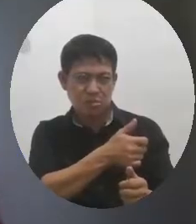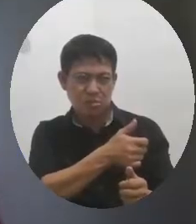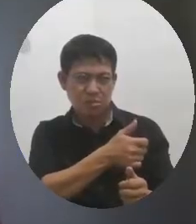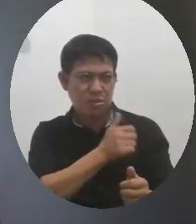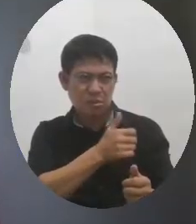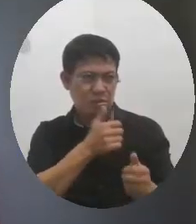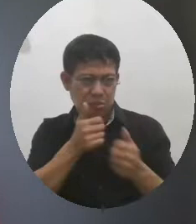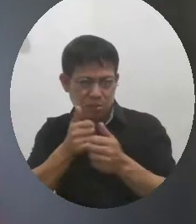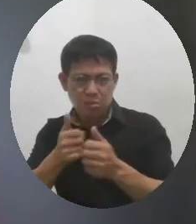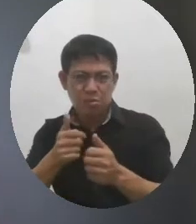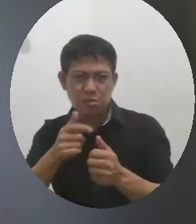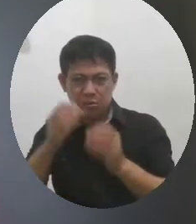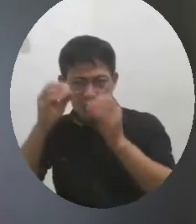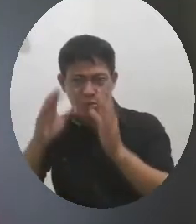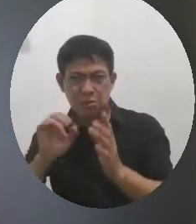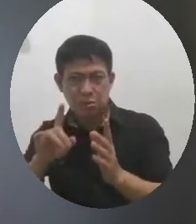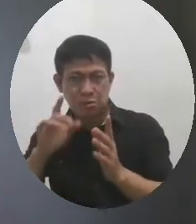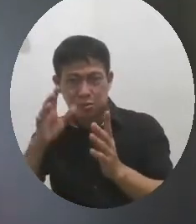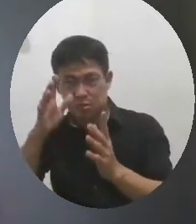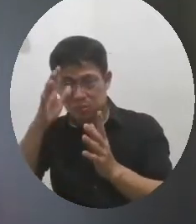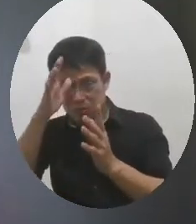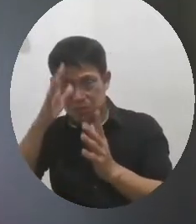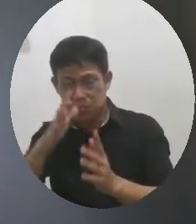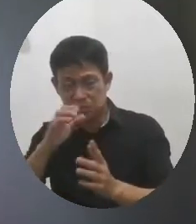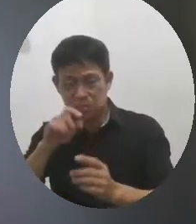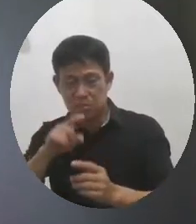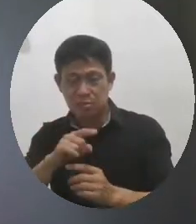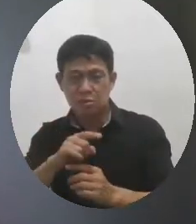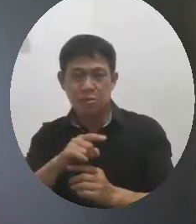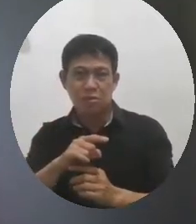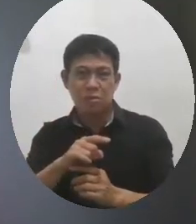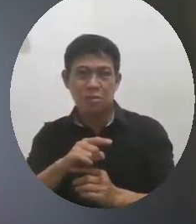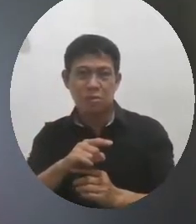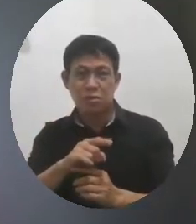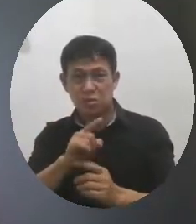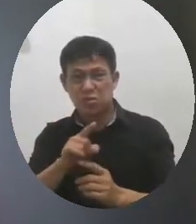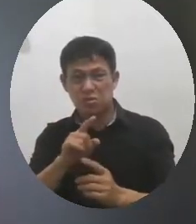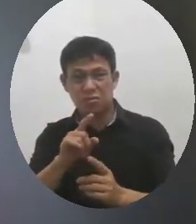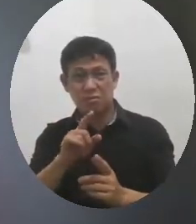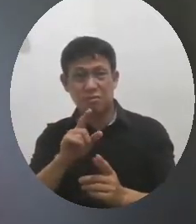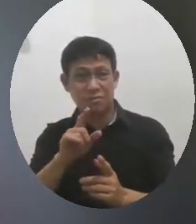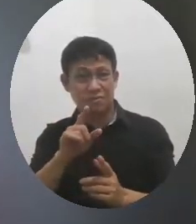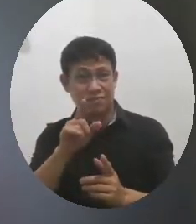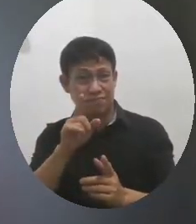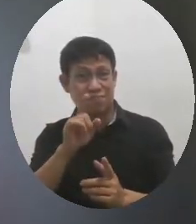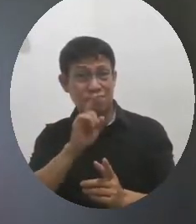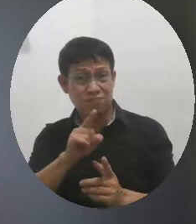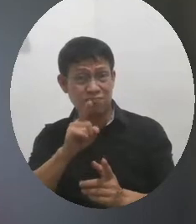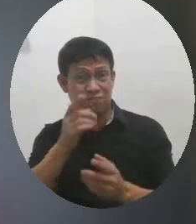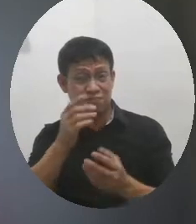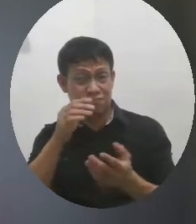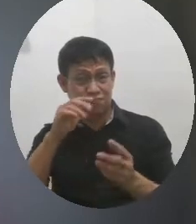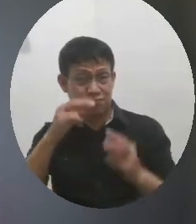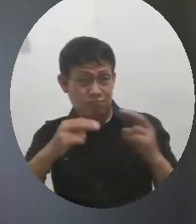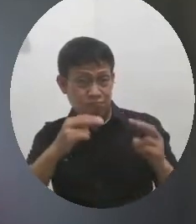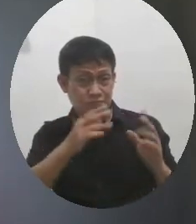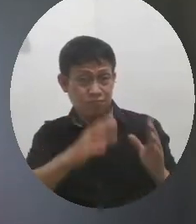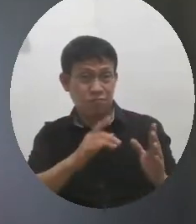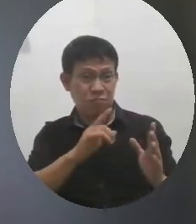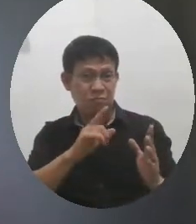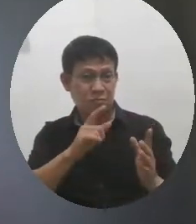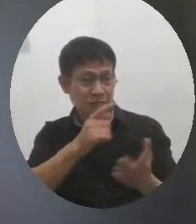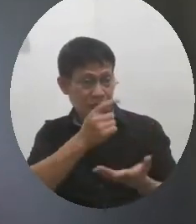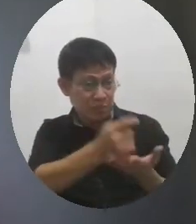natin na ang paggamot at pag-ayuda sa mga batang merong autism ay